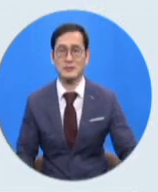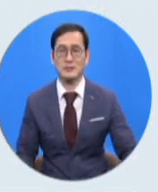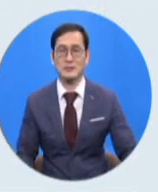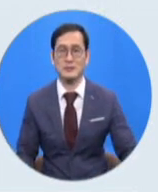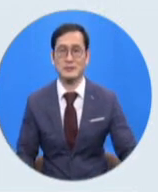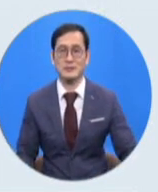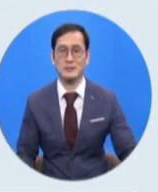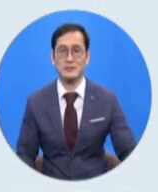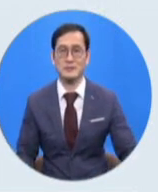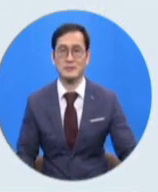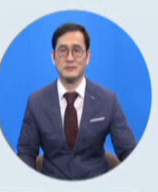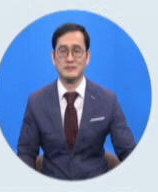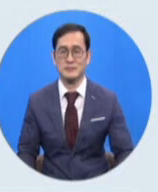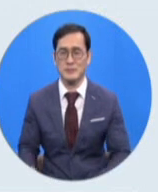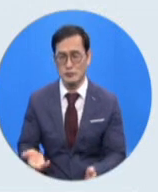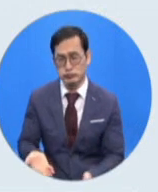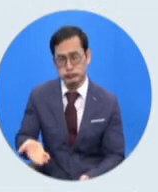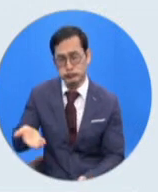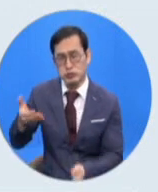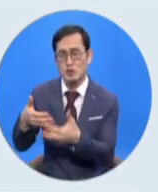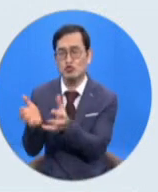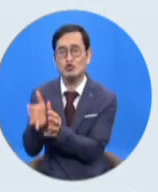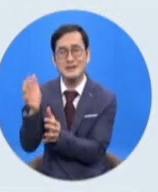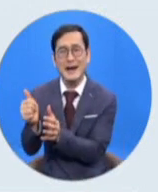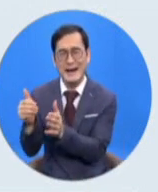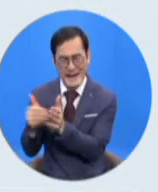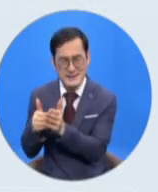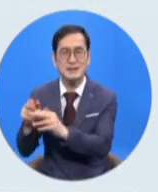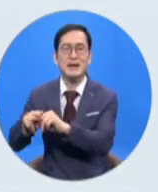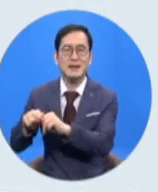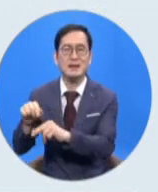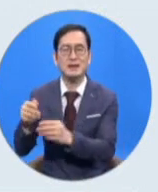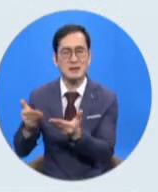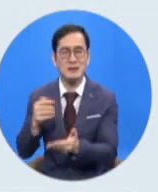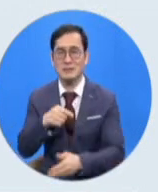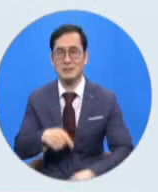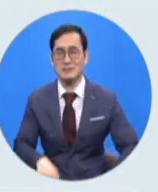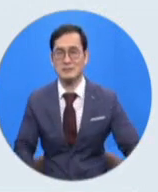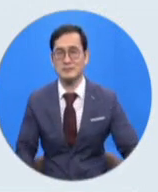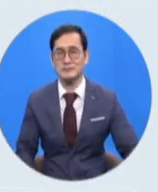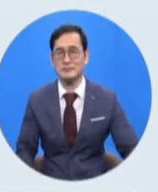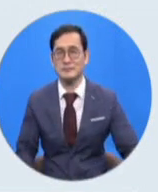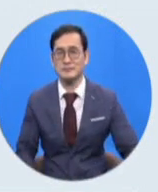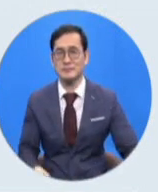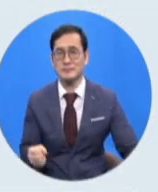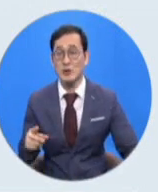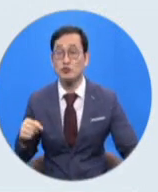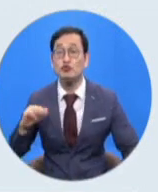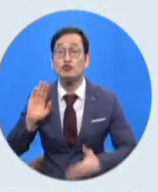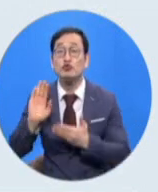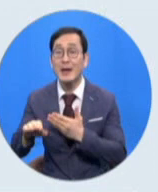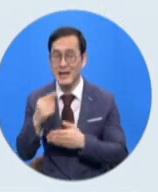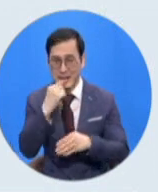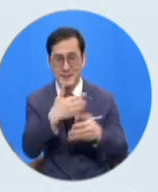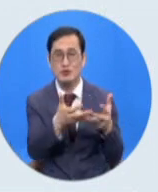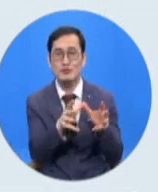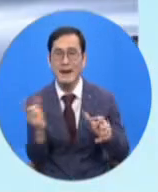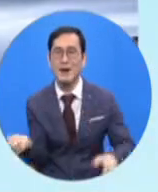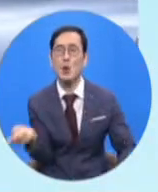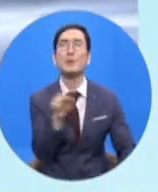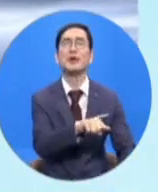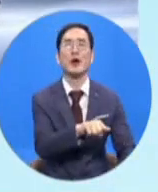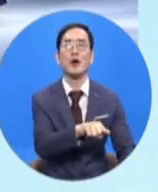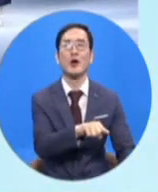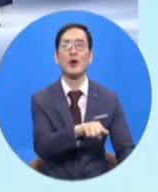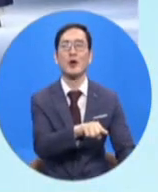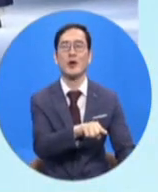승진을 해서 뭐 국장 이런것 까지 계속 했었다고 하더라 가 4 그리고 그런 다음에는 민주당 소속으로 또 당적을 옮겨서 네